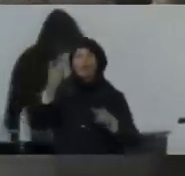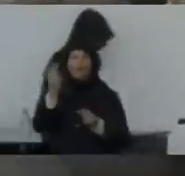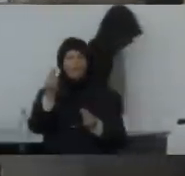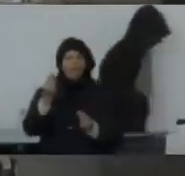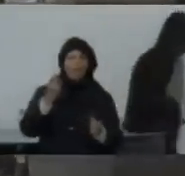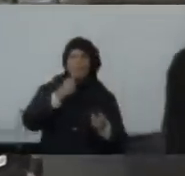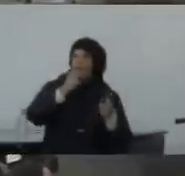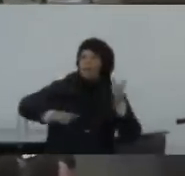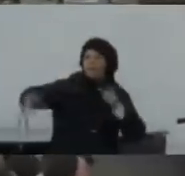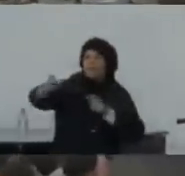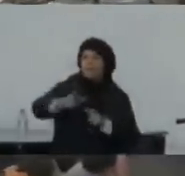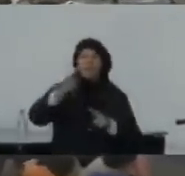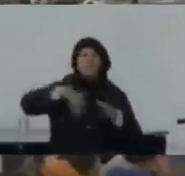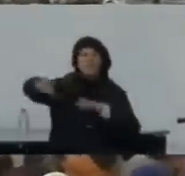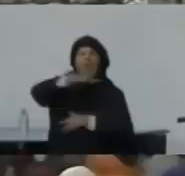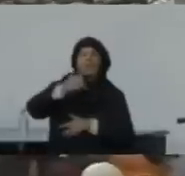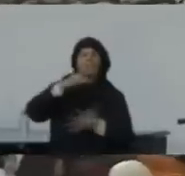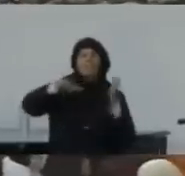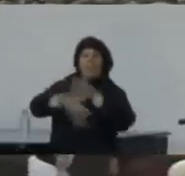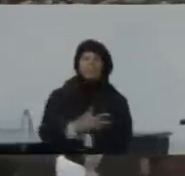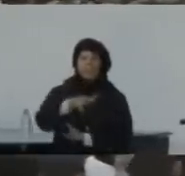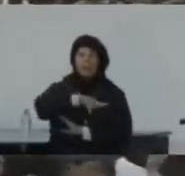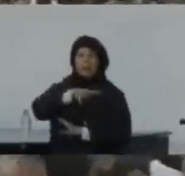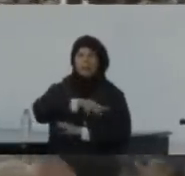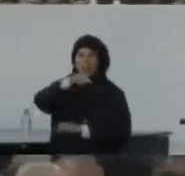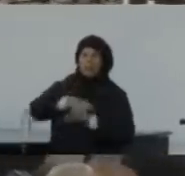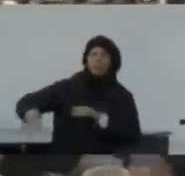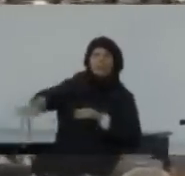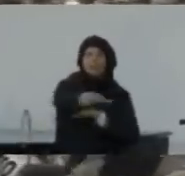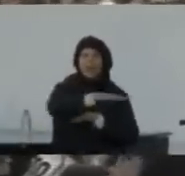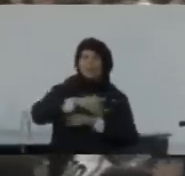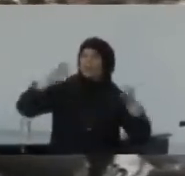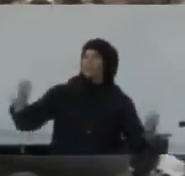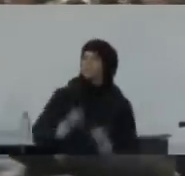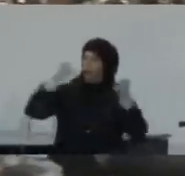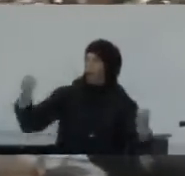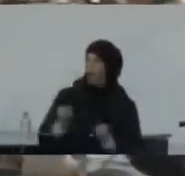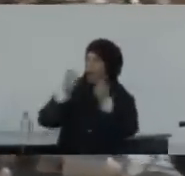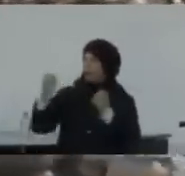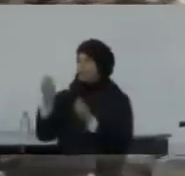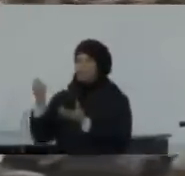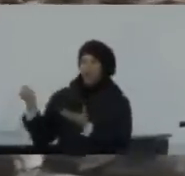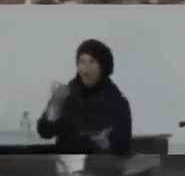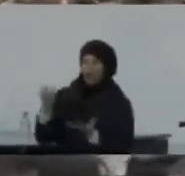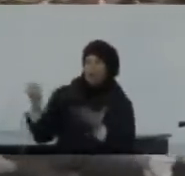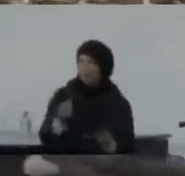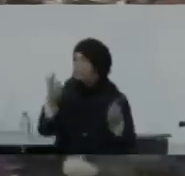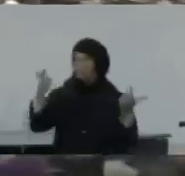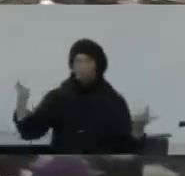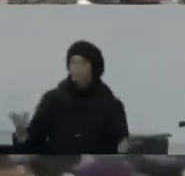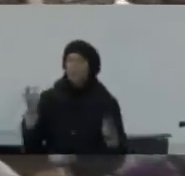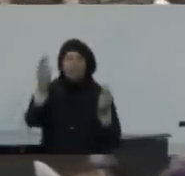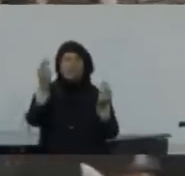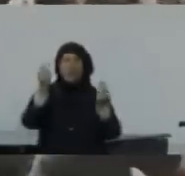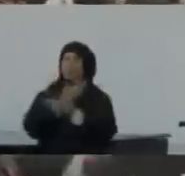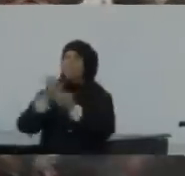siete voi i padroni di questa piazza stasera, non abbiamo nessuno sponsor del cazzo e non abbiamo nessun soldo